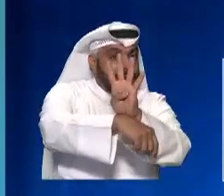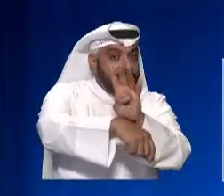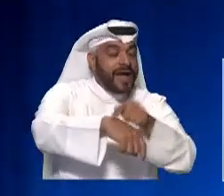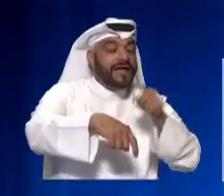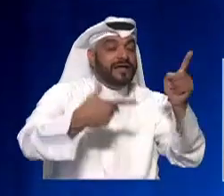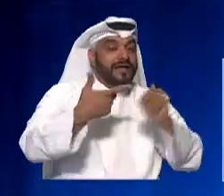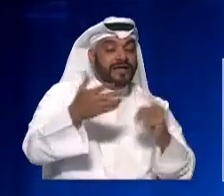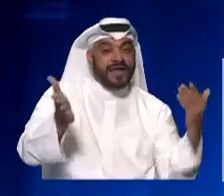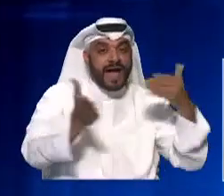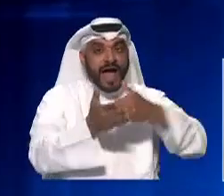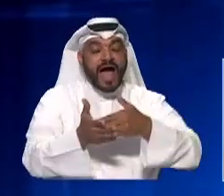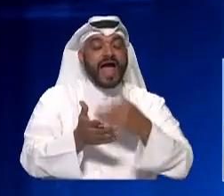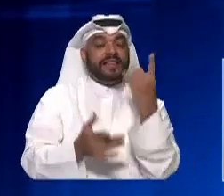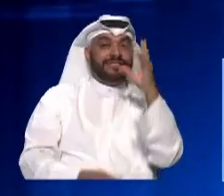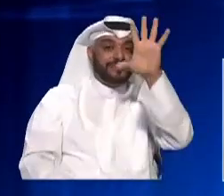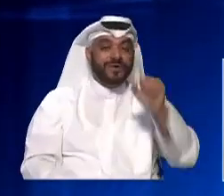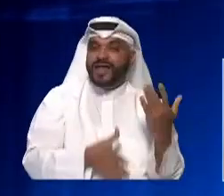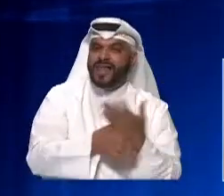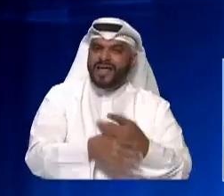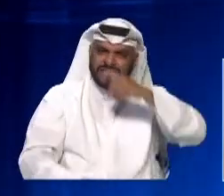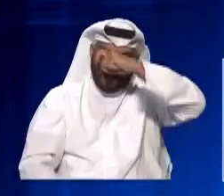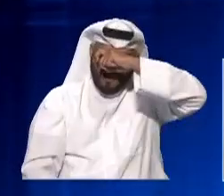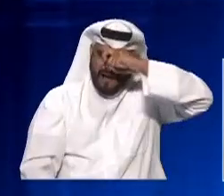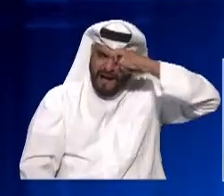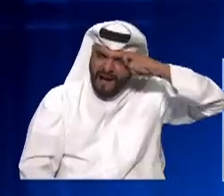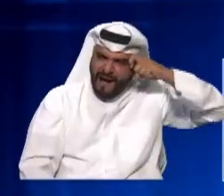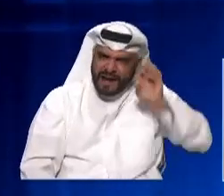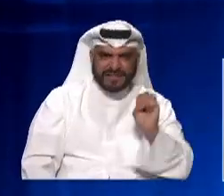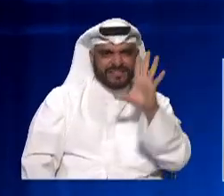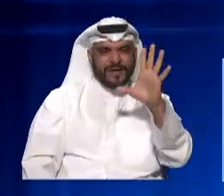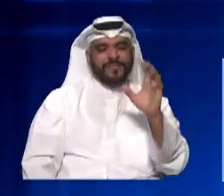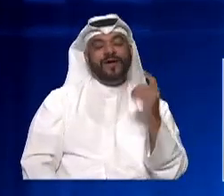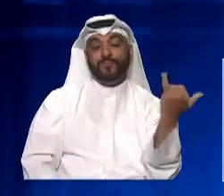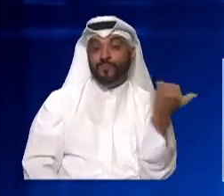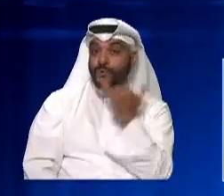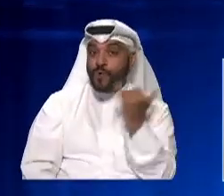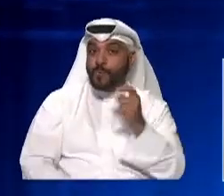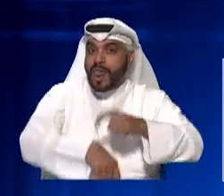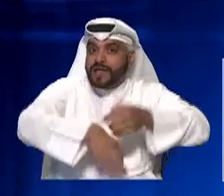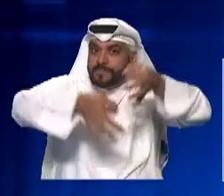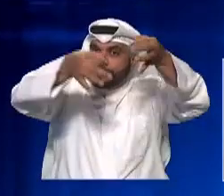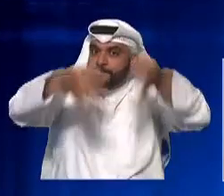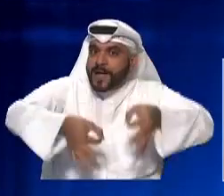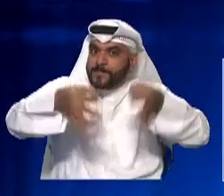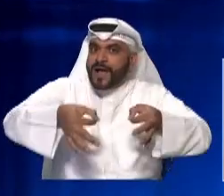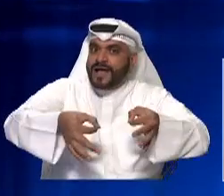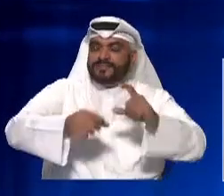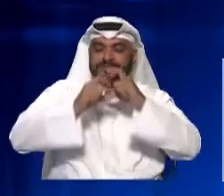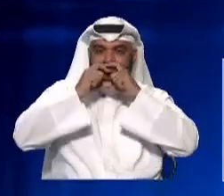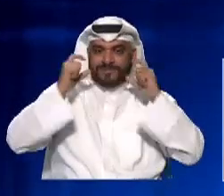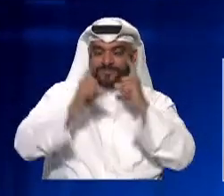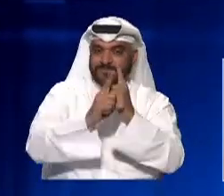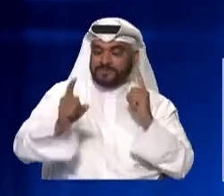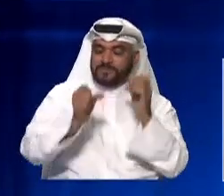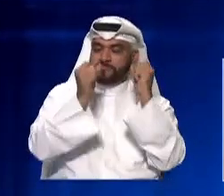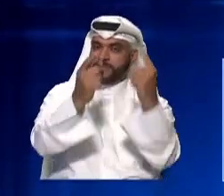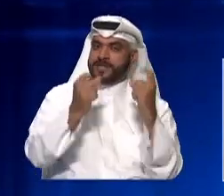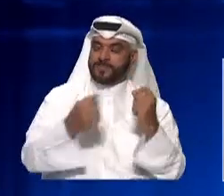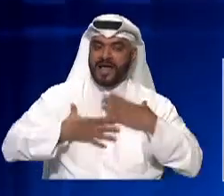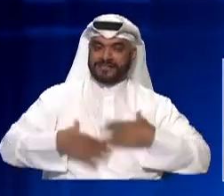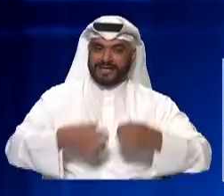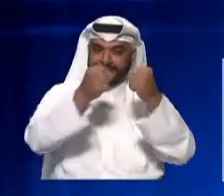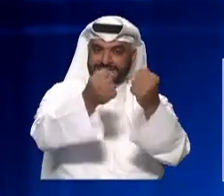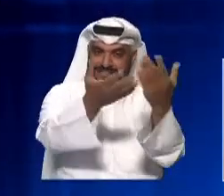وارتفاع درجات الحرارة، داعية إلى ضرورة الالتزام بالمواعيد الجديدة المحددة حرصا على سلامة